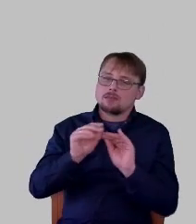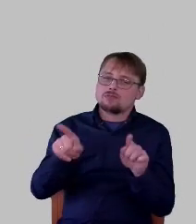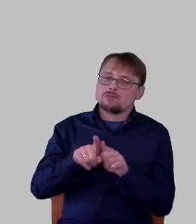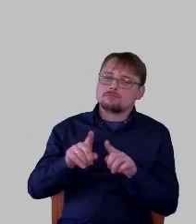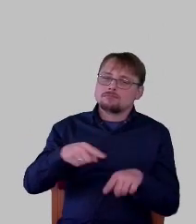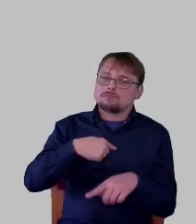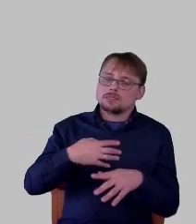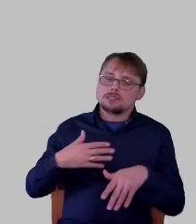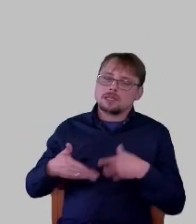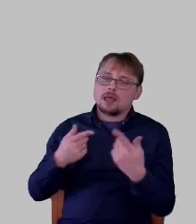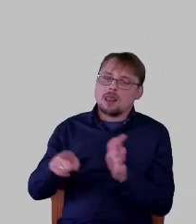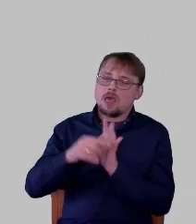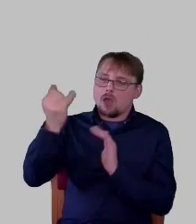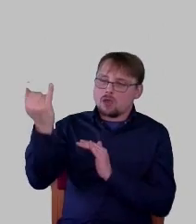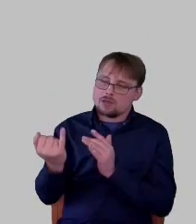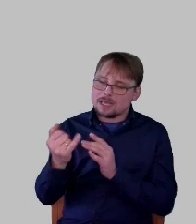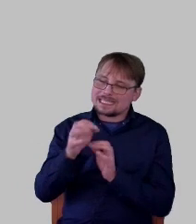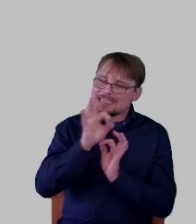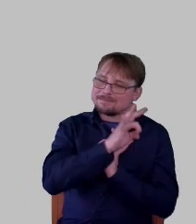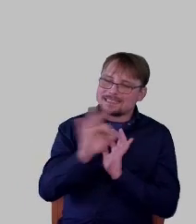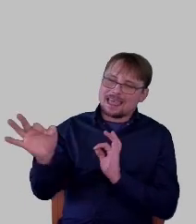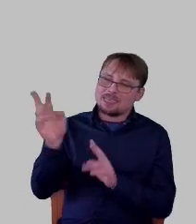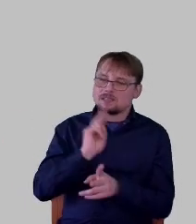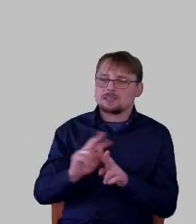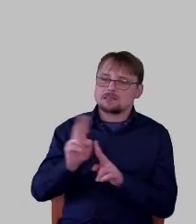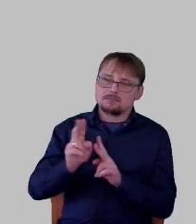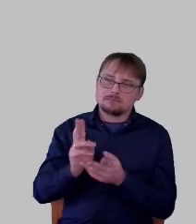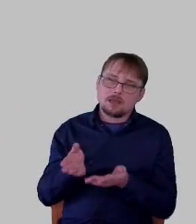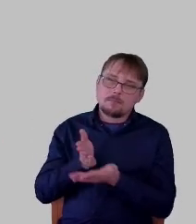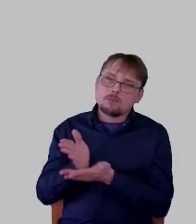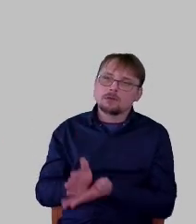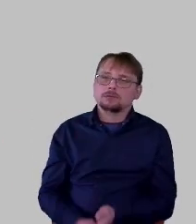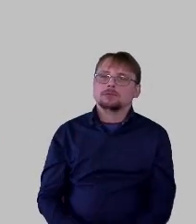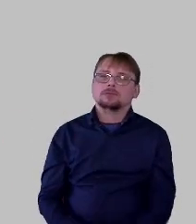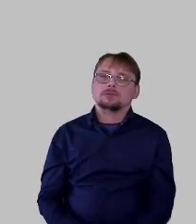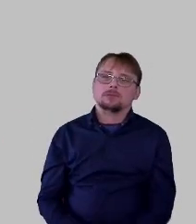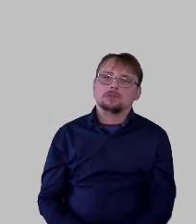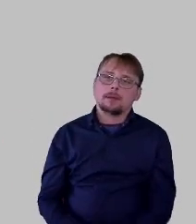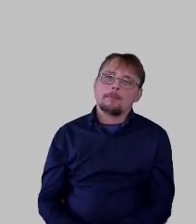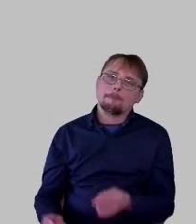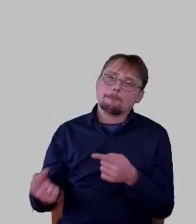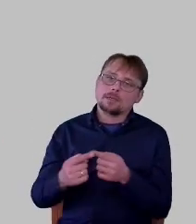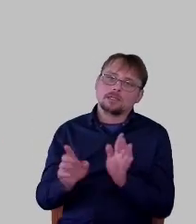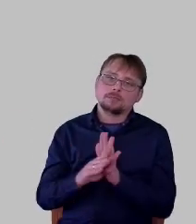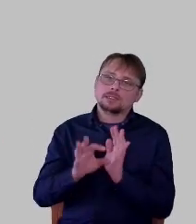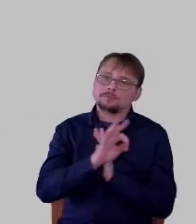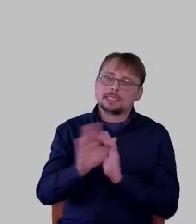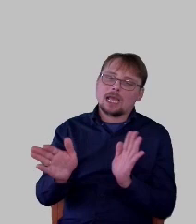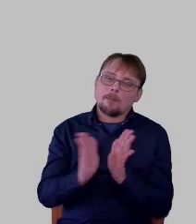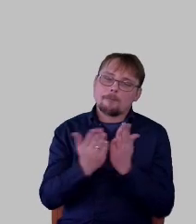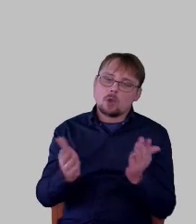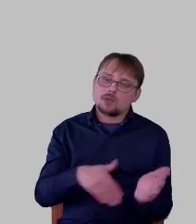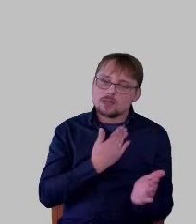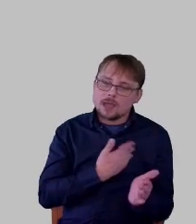w sprzęt specjalistyczny, w pomoce. To są też często dostosowane podręczniki, dostosowane